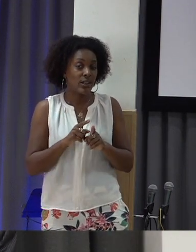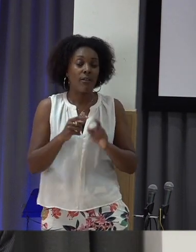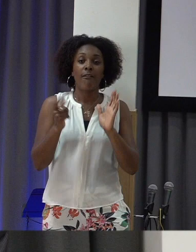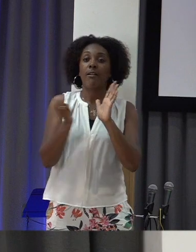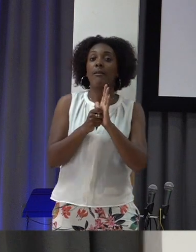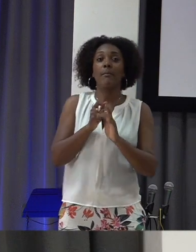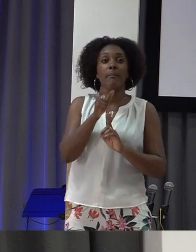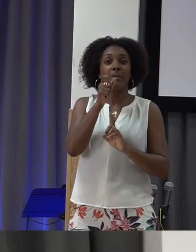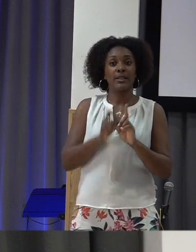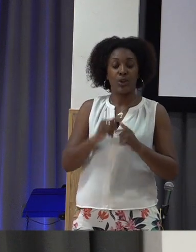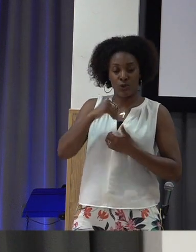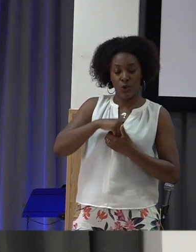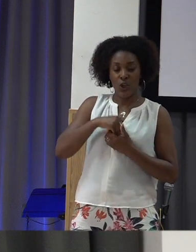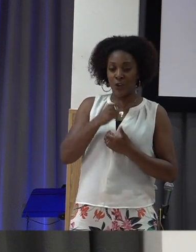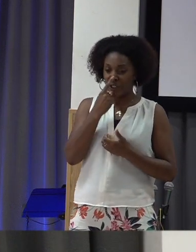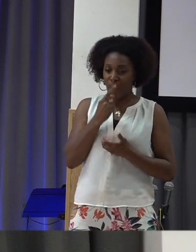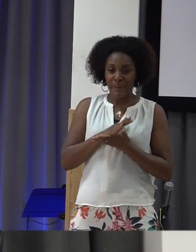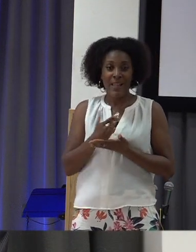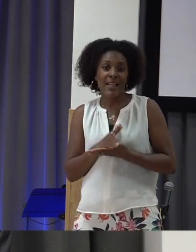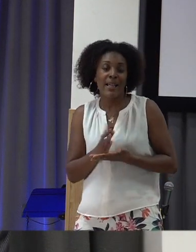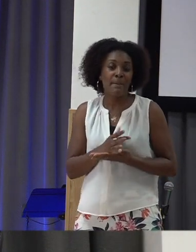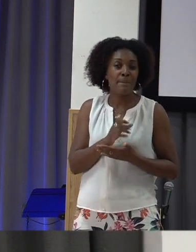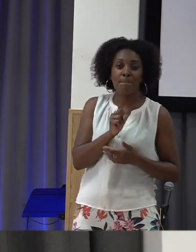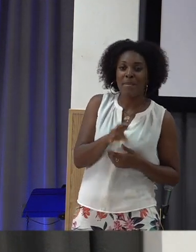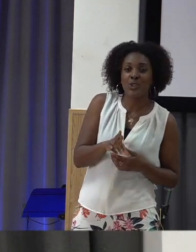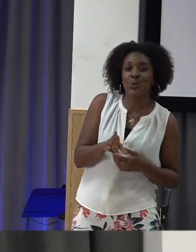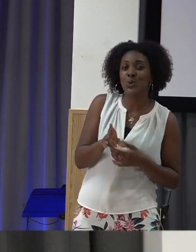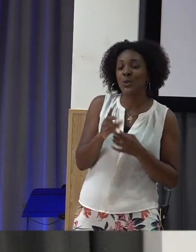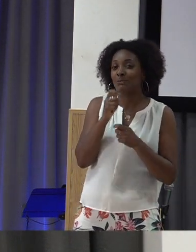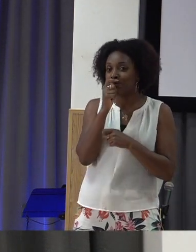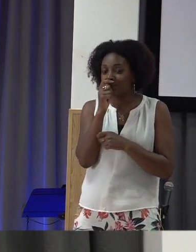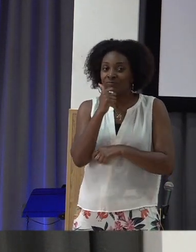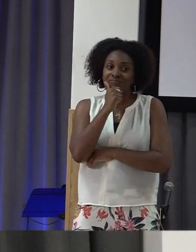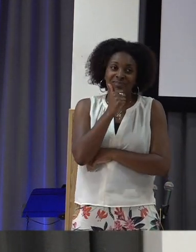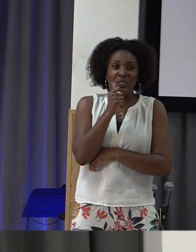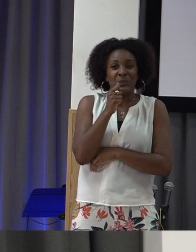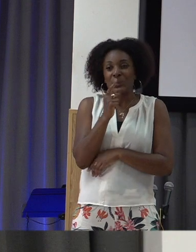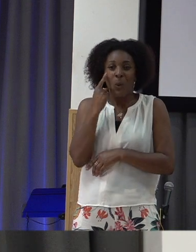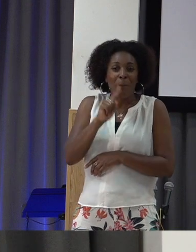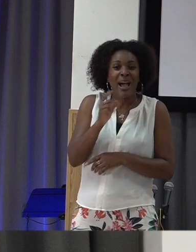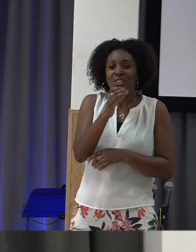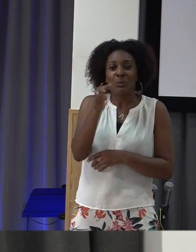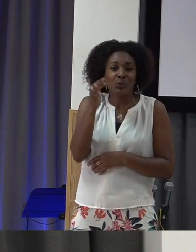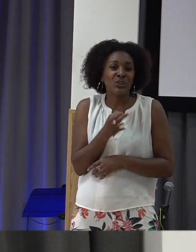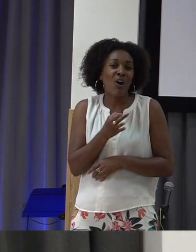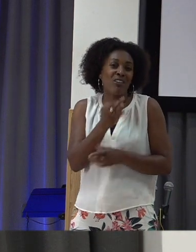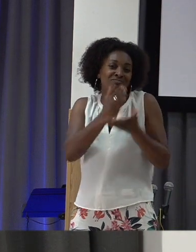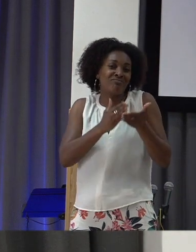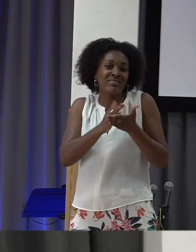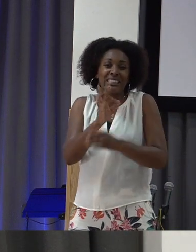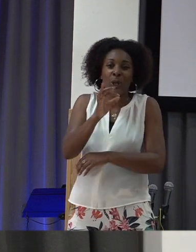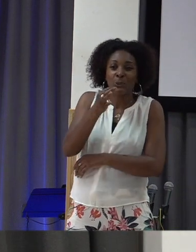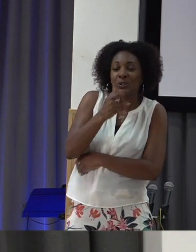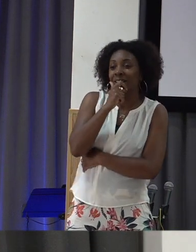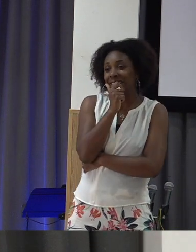convictions, religieuses ou autres, il ressent comme une sorte de menace toutes les idées contraires aux